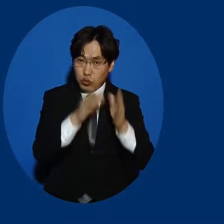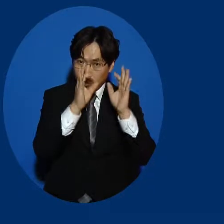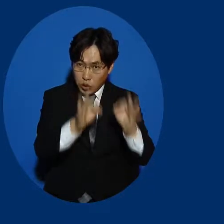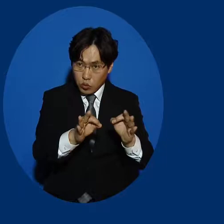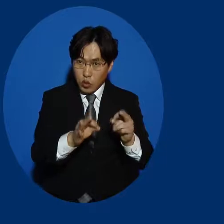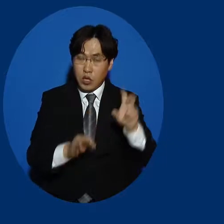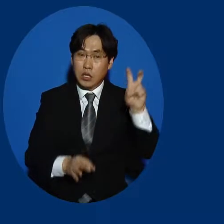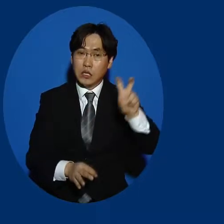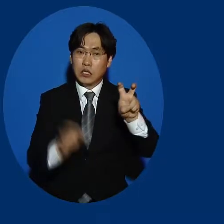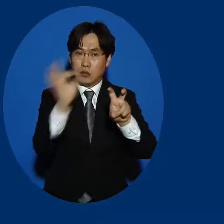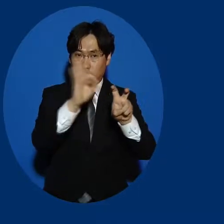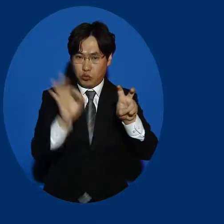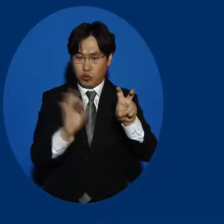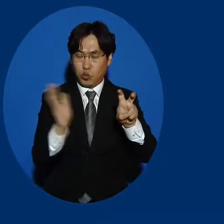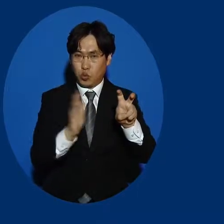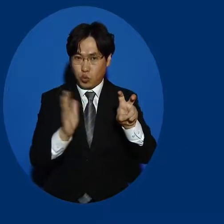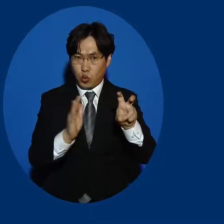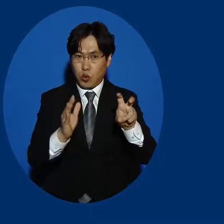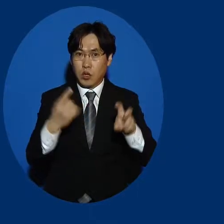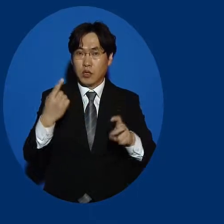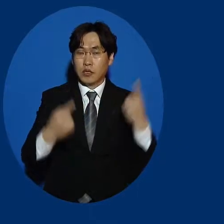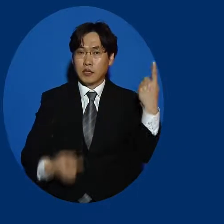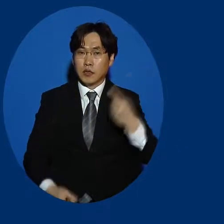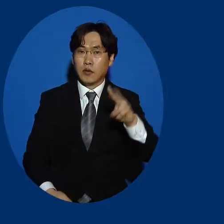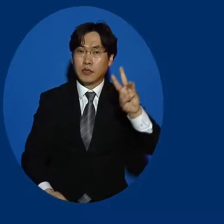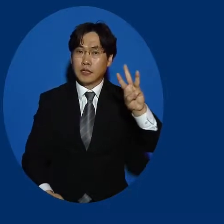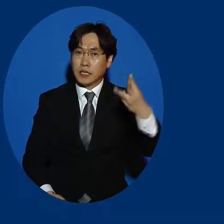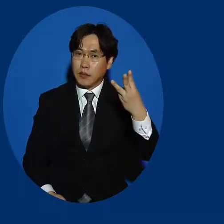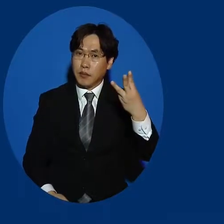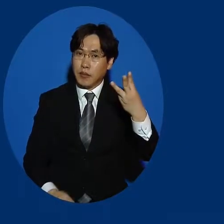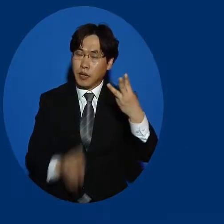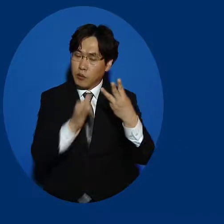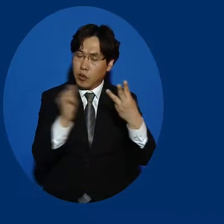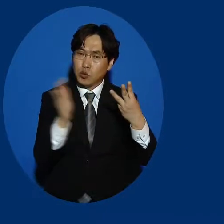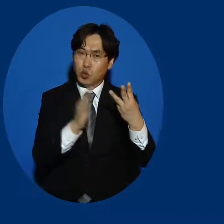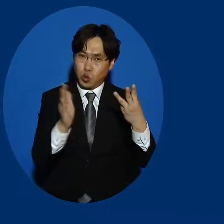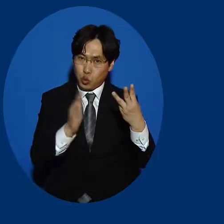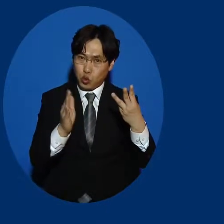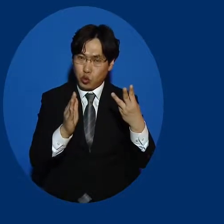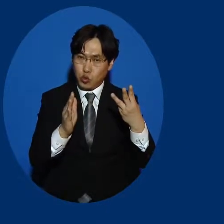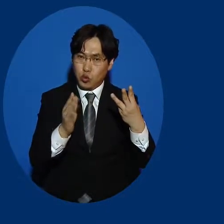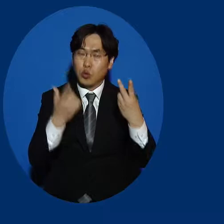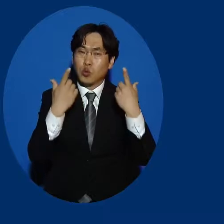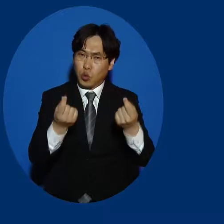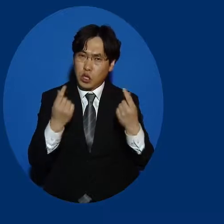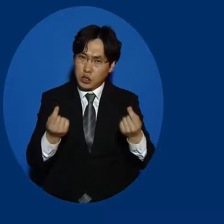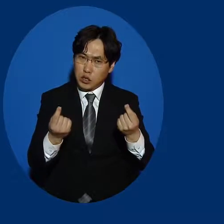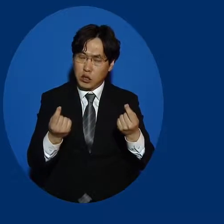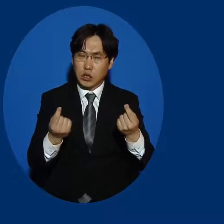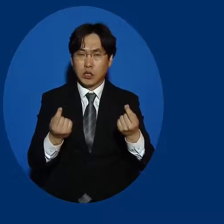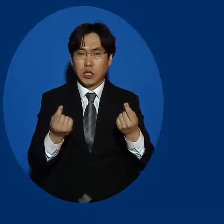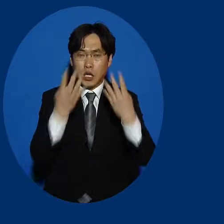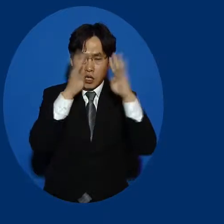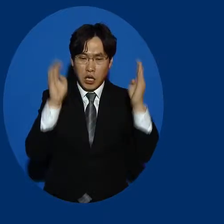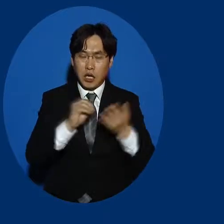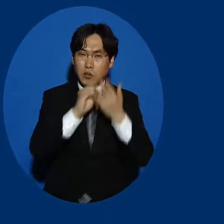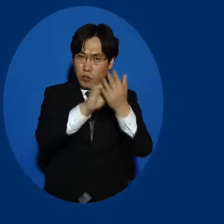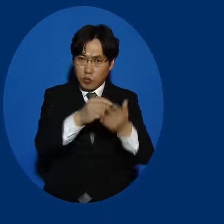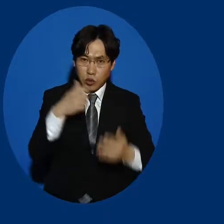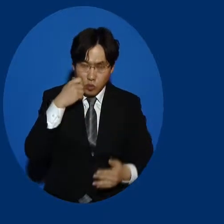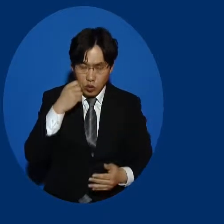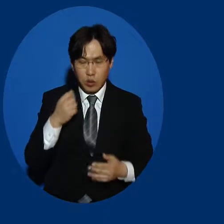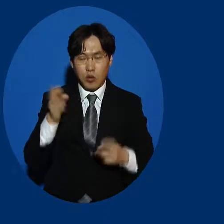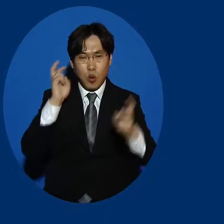또 20% 정도가 1,300여 명이 진학도 못하고 취업도 못한 채 다시 가정이나